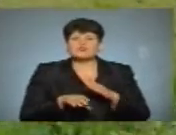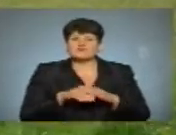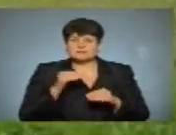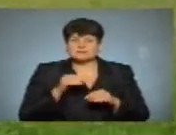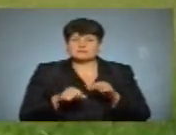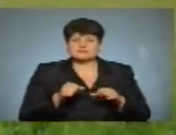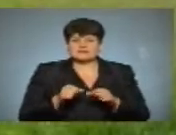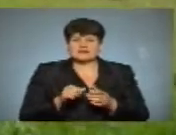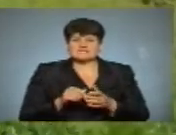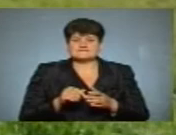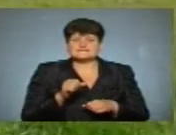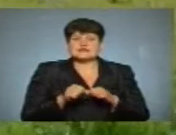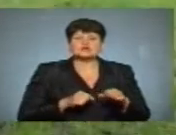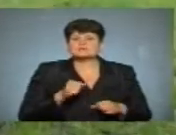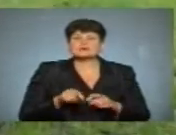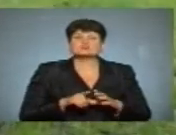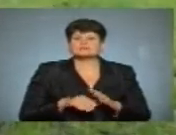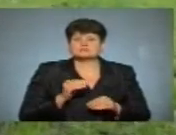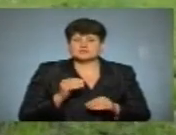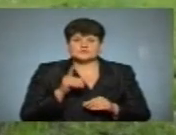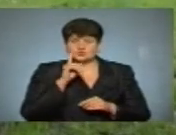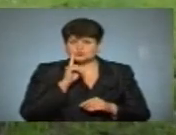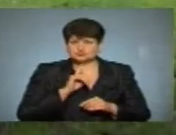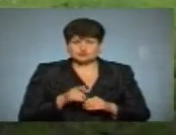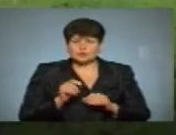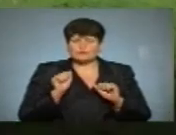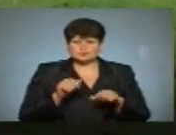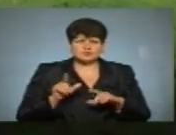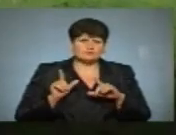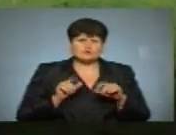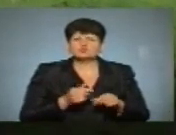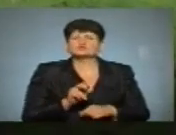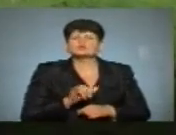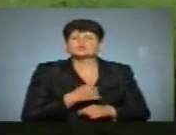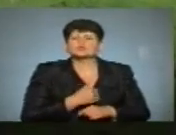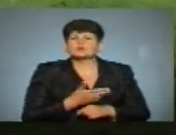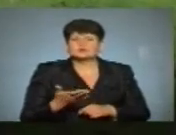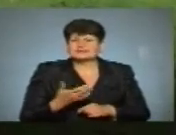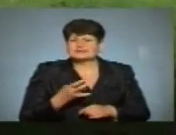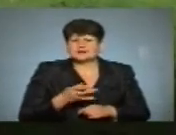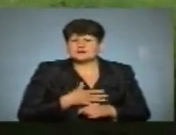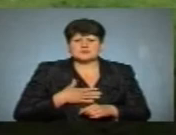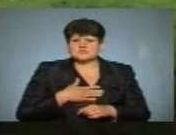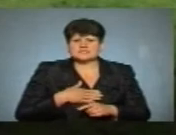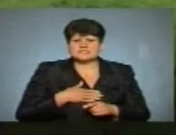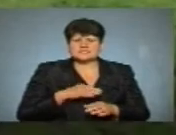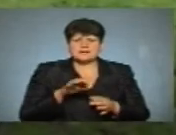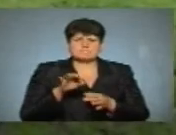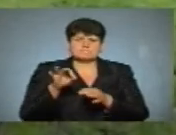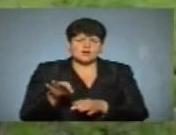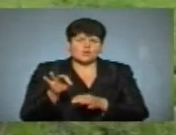на велосипеді, а не автомобілем. Він дуже зручний, можна проїхати де хочеш, не треба переживати за парковки,